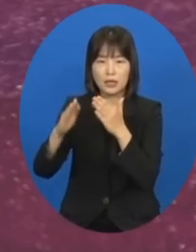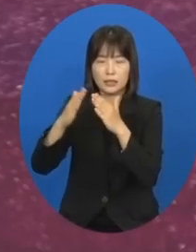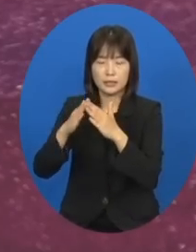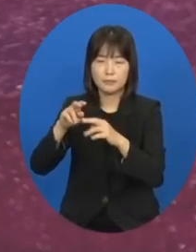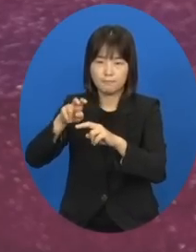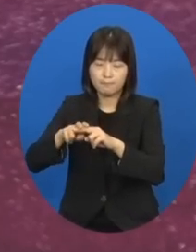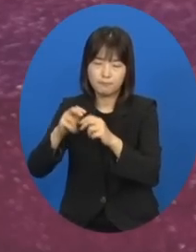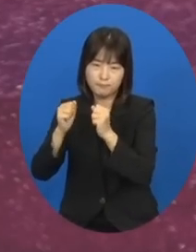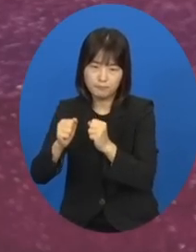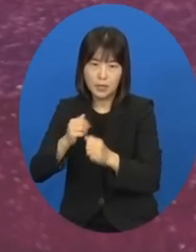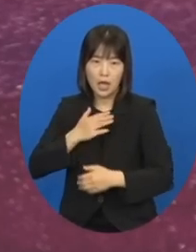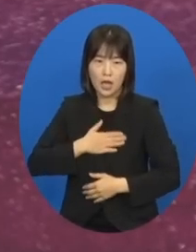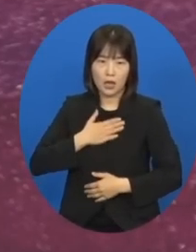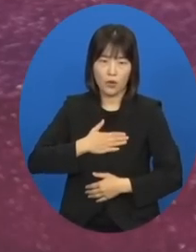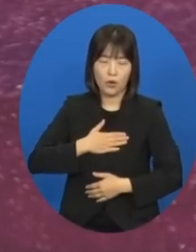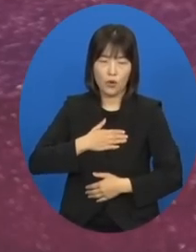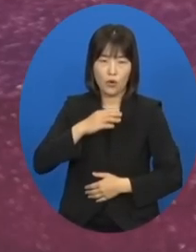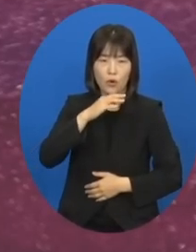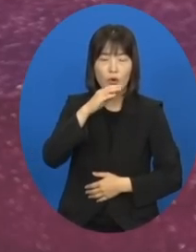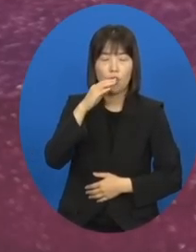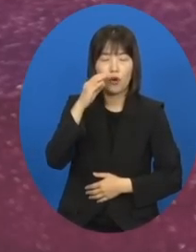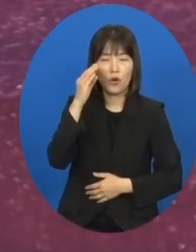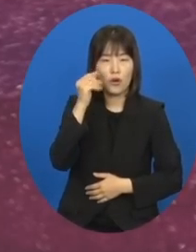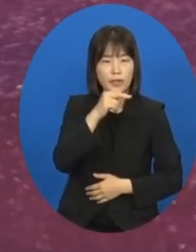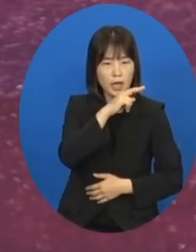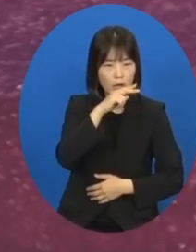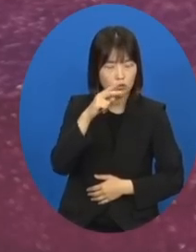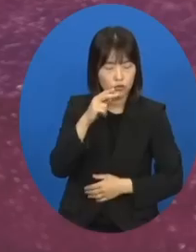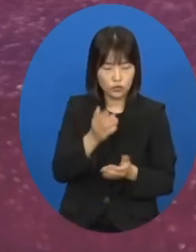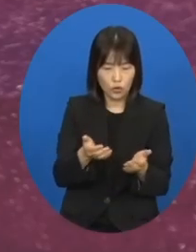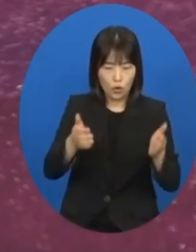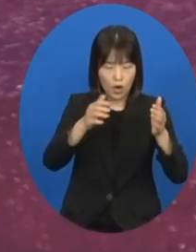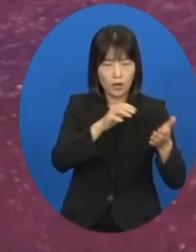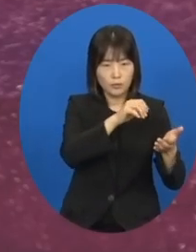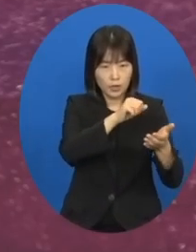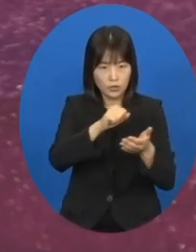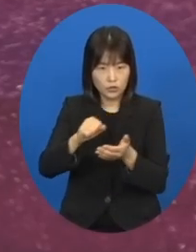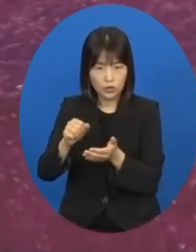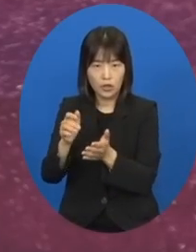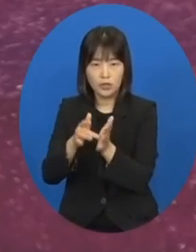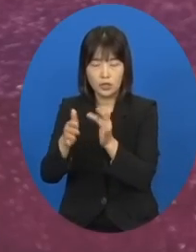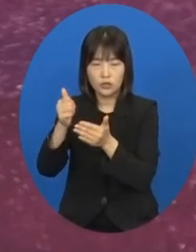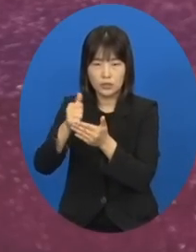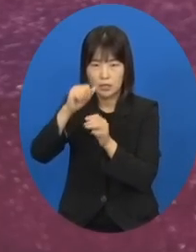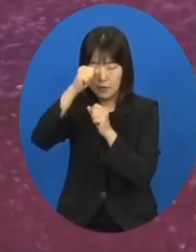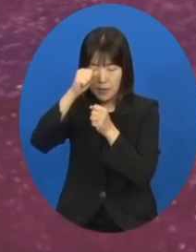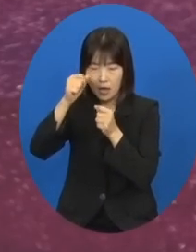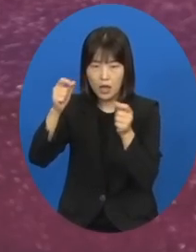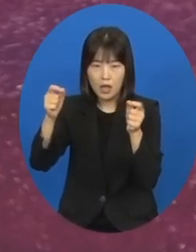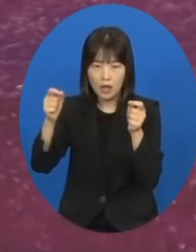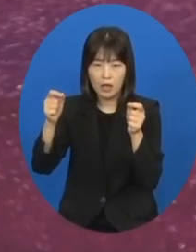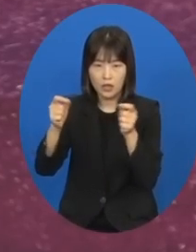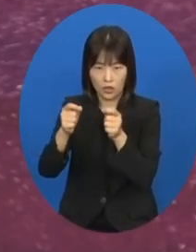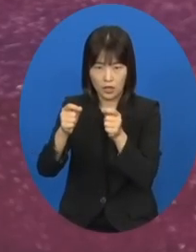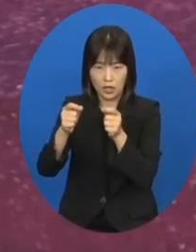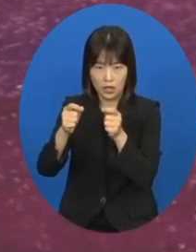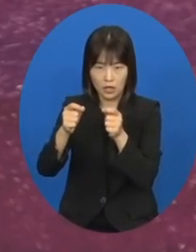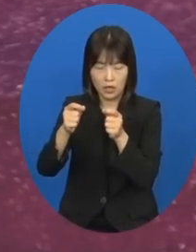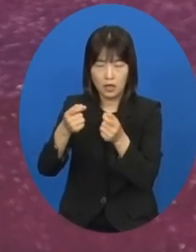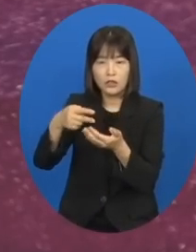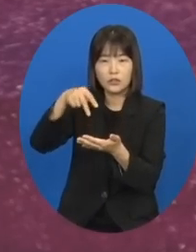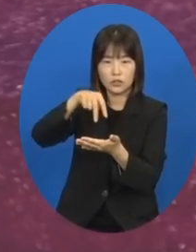계심을 알고 향유담은 옥합을 가지고 와서 예수님의 뒤로 가서 그 발 곁에 서서 울며 눈물로